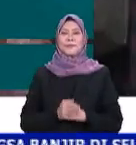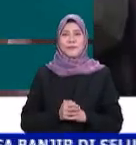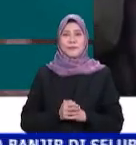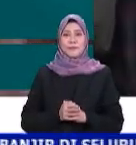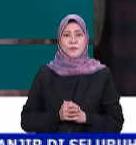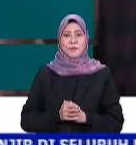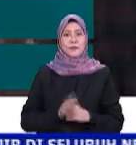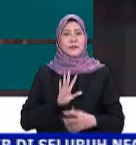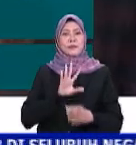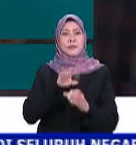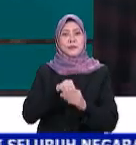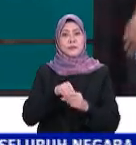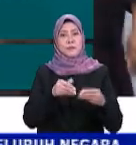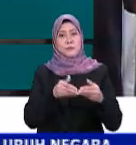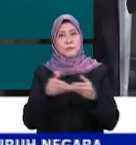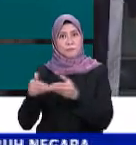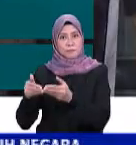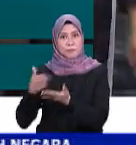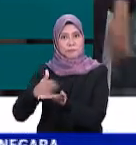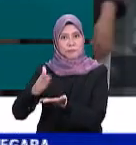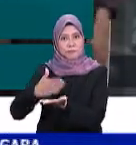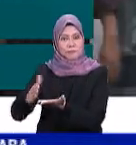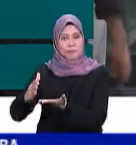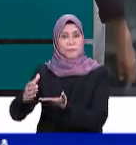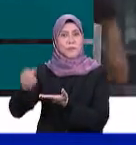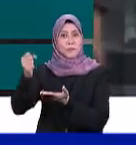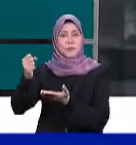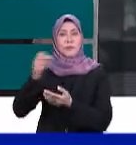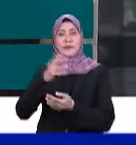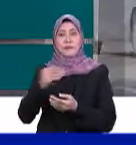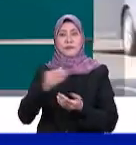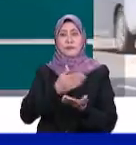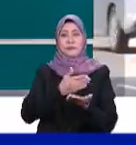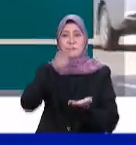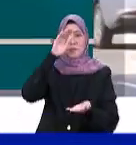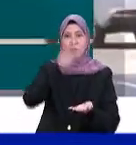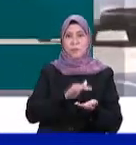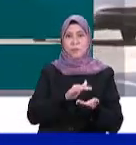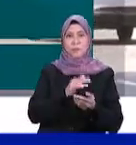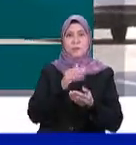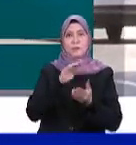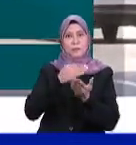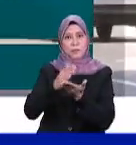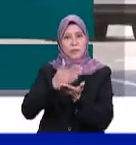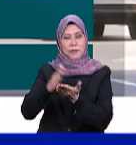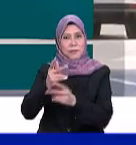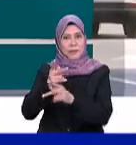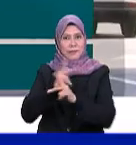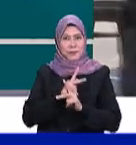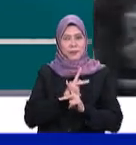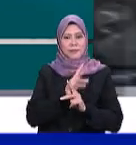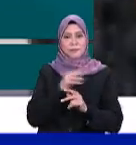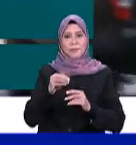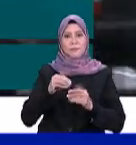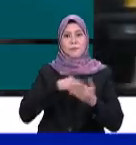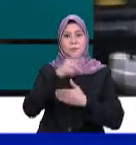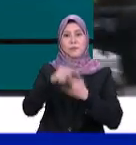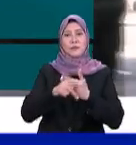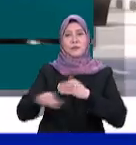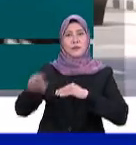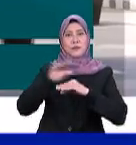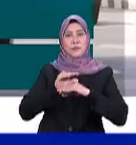inisiatifnya termasuklah lanjutan moratorium, pengurangan ansuran pinjaman, tambahan program subsidi